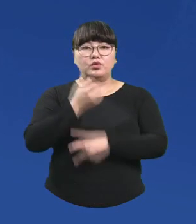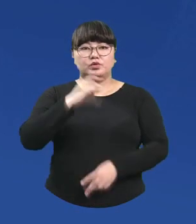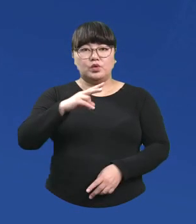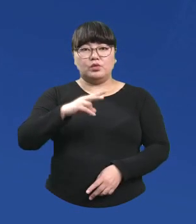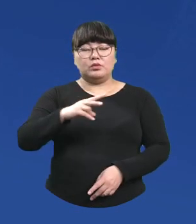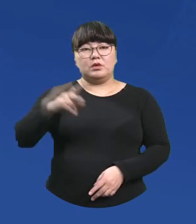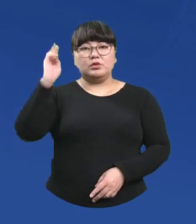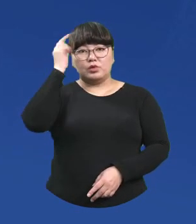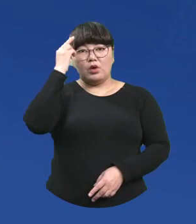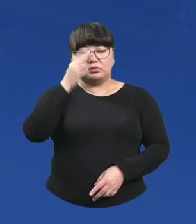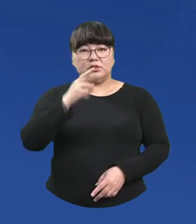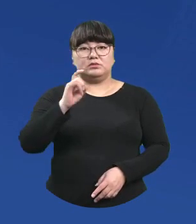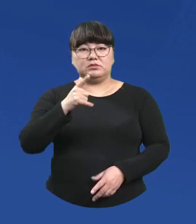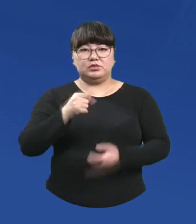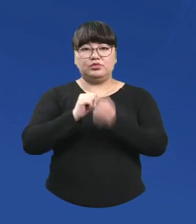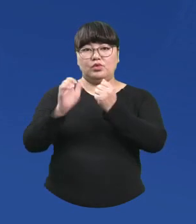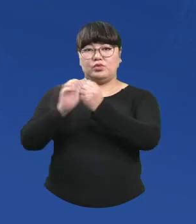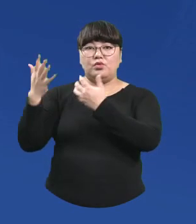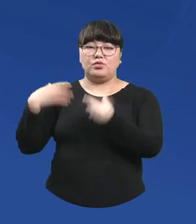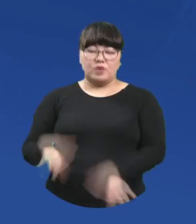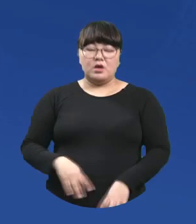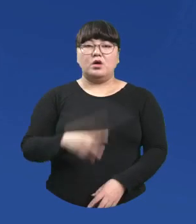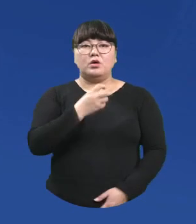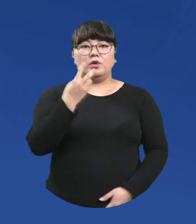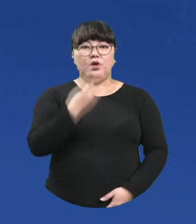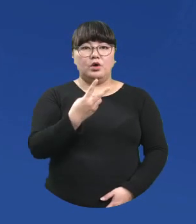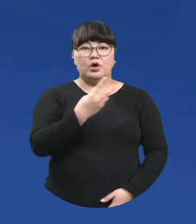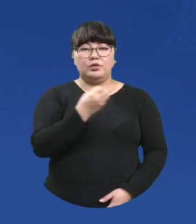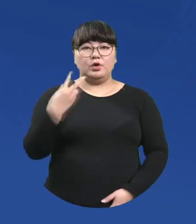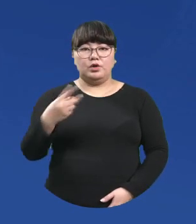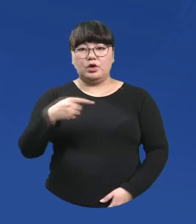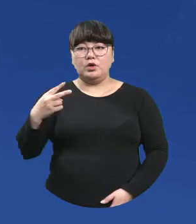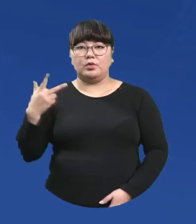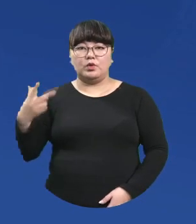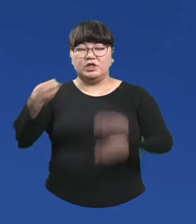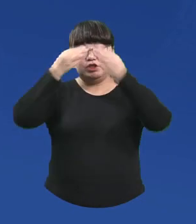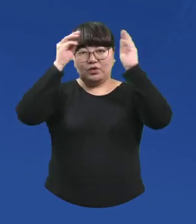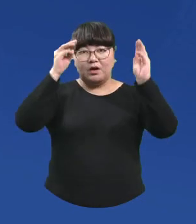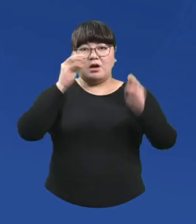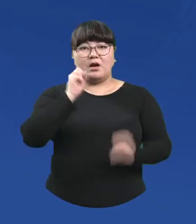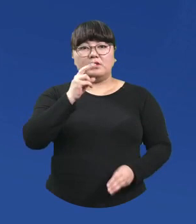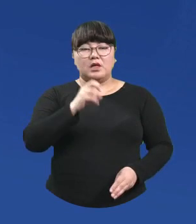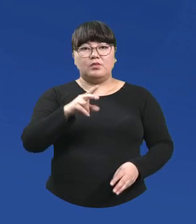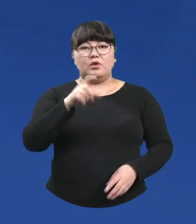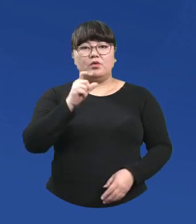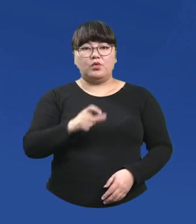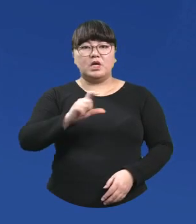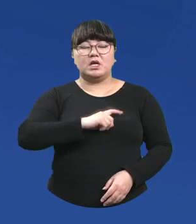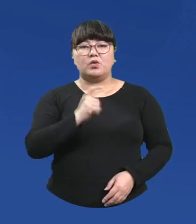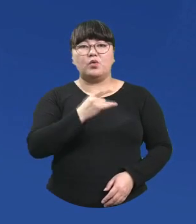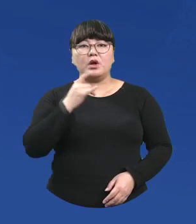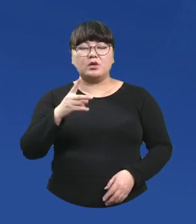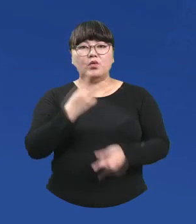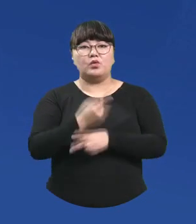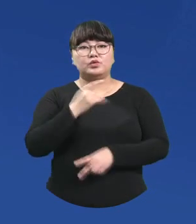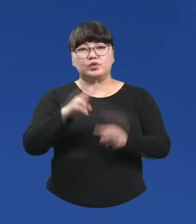хууль зүйн ухааны докторийн зэргийг тус тус хамгаалжээ. 2002-аас 2003 онд Шинжлэх ухааны академийн философи, социологи, хүний эрхийн